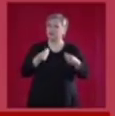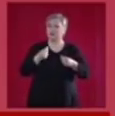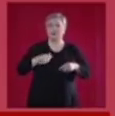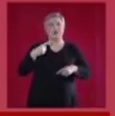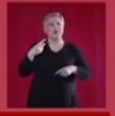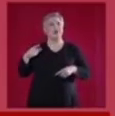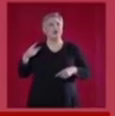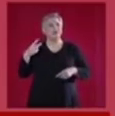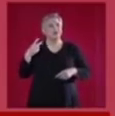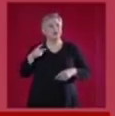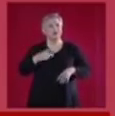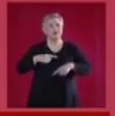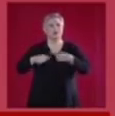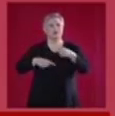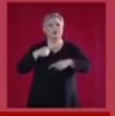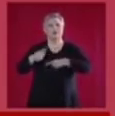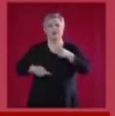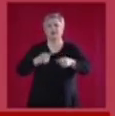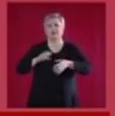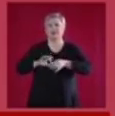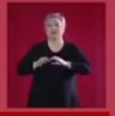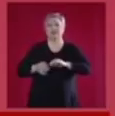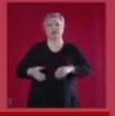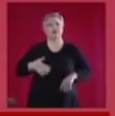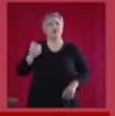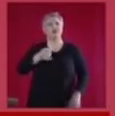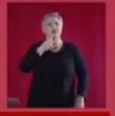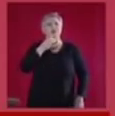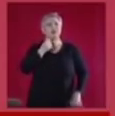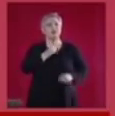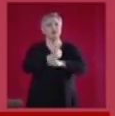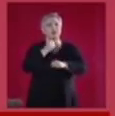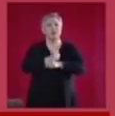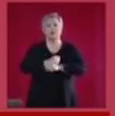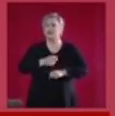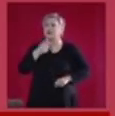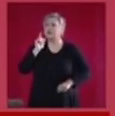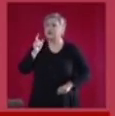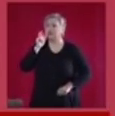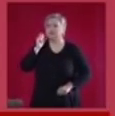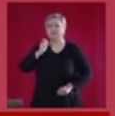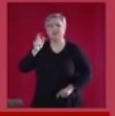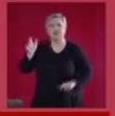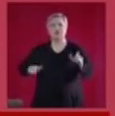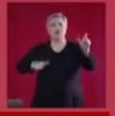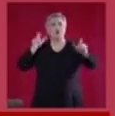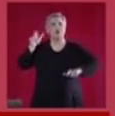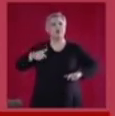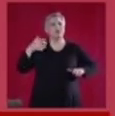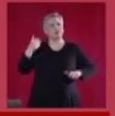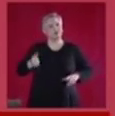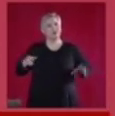είναι η σκληρή δουλειά η σκληρή προσπάθεια του καθενός και της καθεμιάς να πετύχουν στον τομέα στον